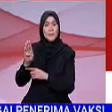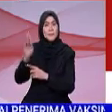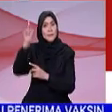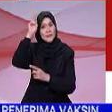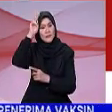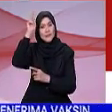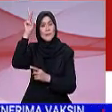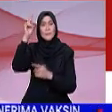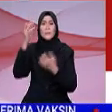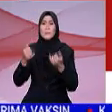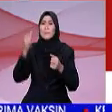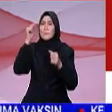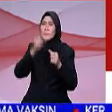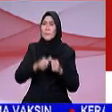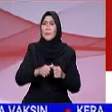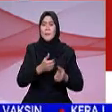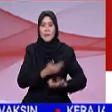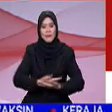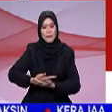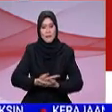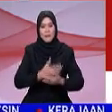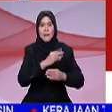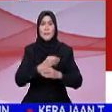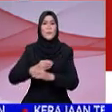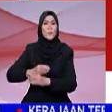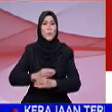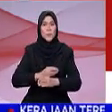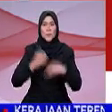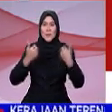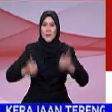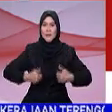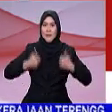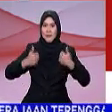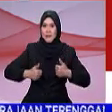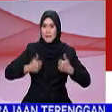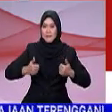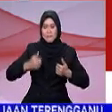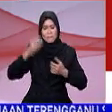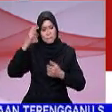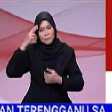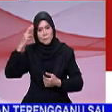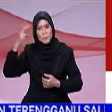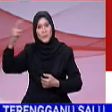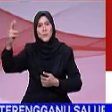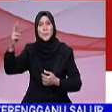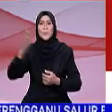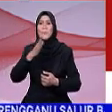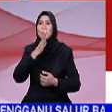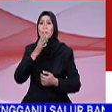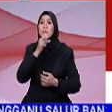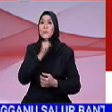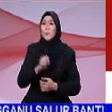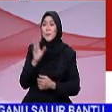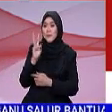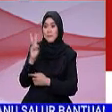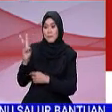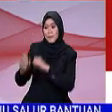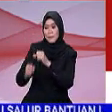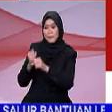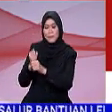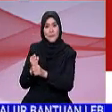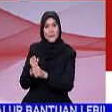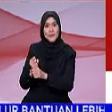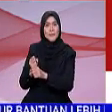Raja Ibrahim terhadap anak dan cucunya di perantauan. Hari Raya Aidilfitri memberi kerinduan berganda buat ibu 66 tahun ini